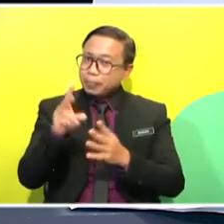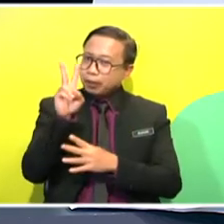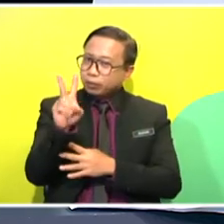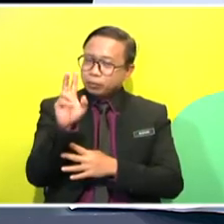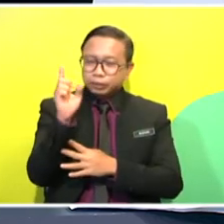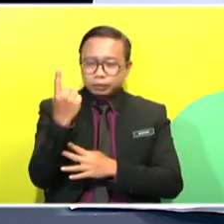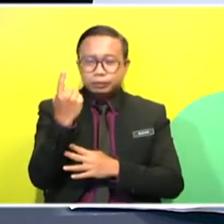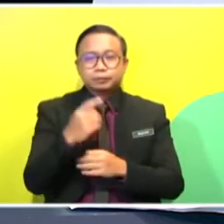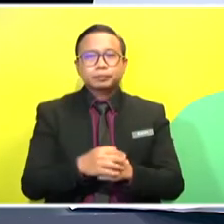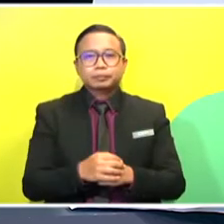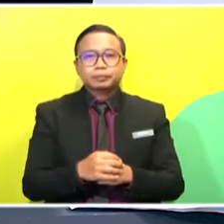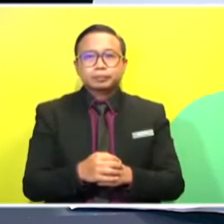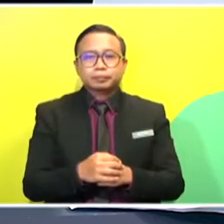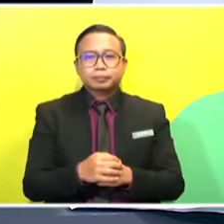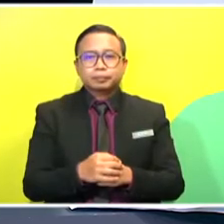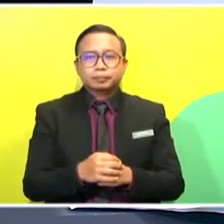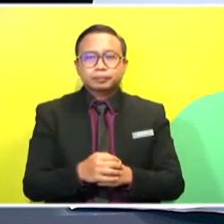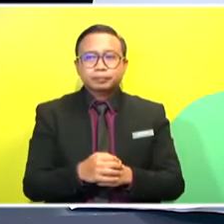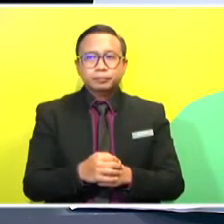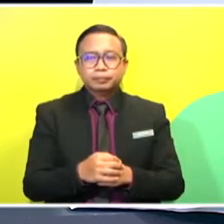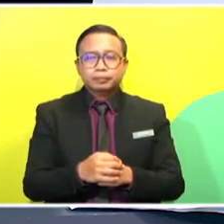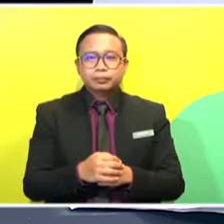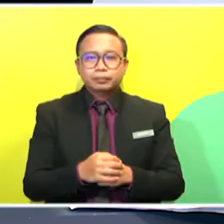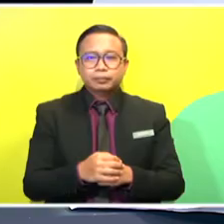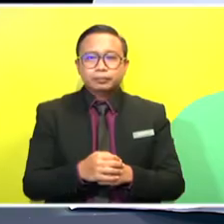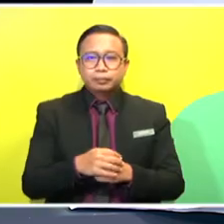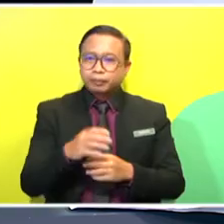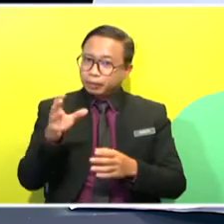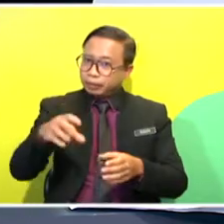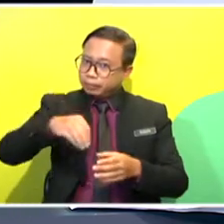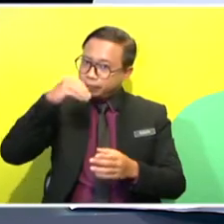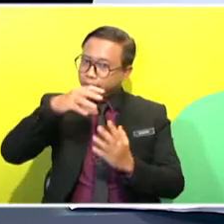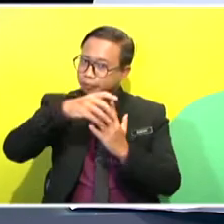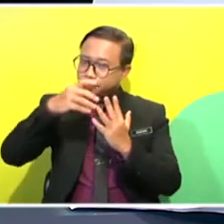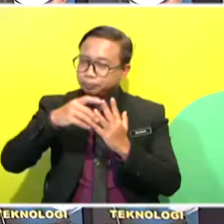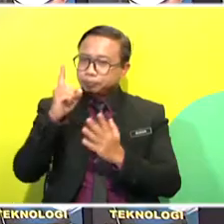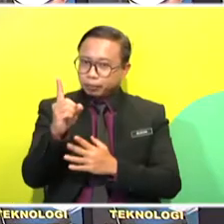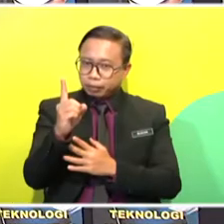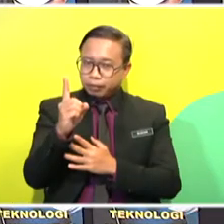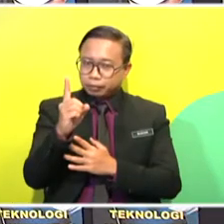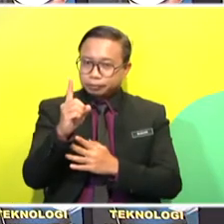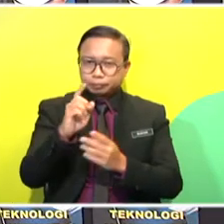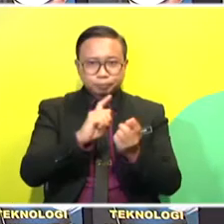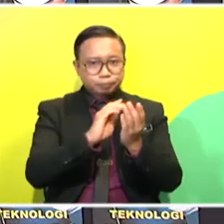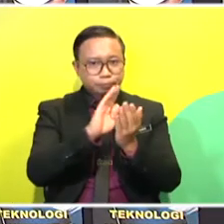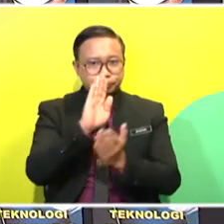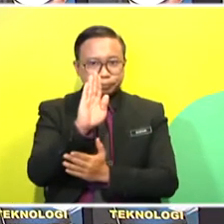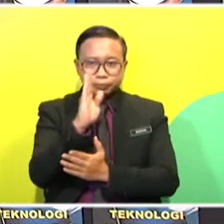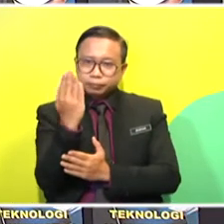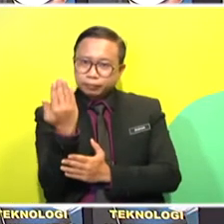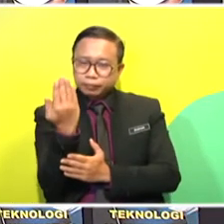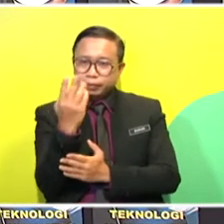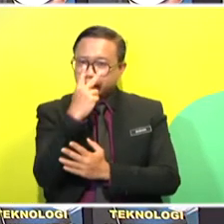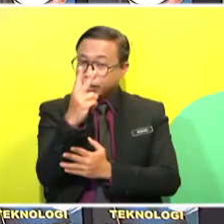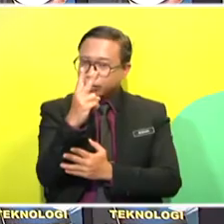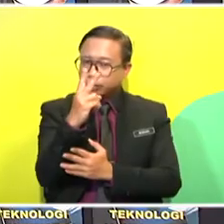sekali pemusingan. Baik. Mula angkat dulu satu kad, lepas itu terbalikkan dan kita angkat lagi mana-mana kad